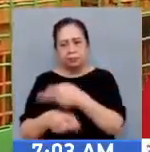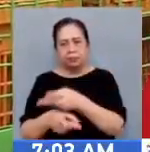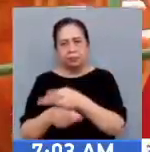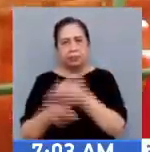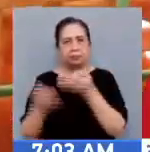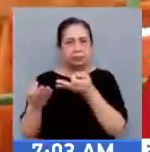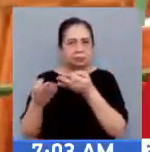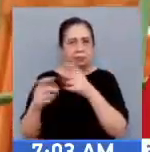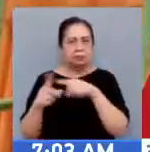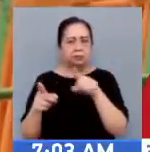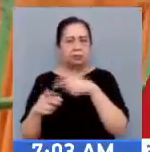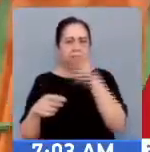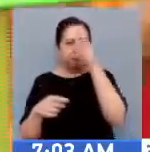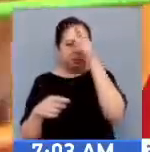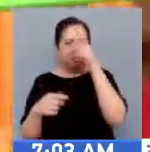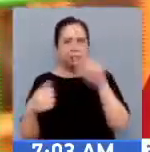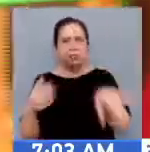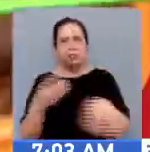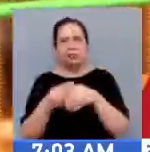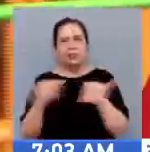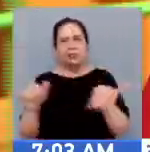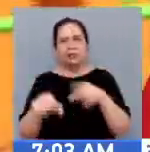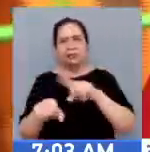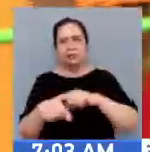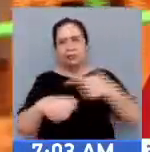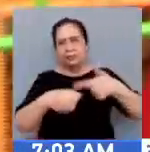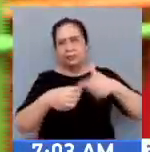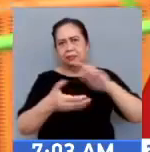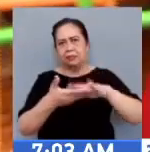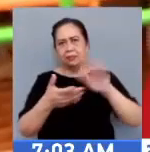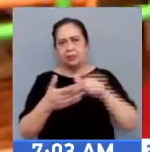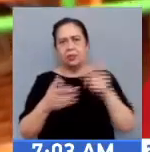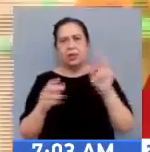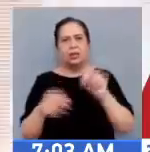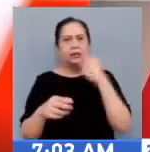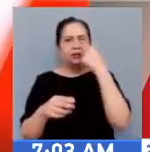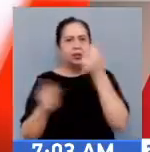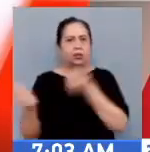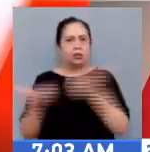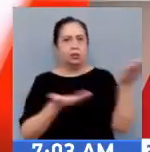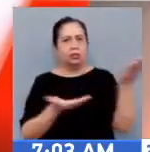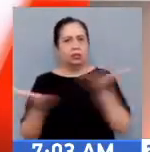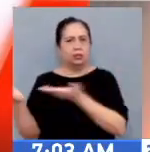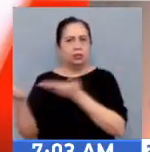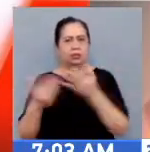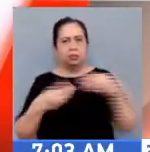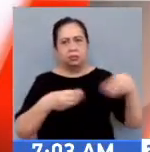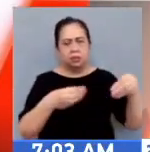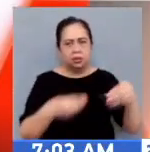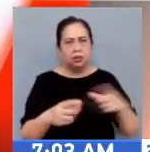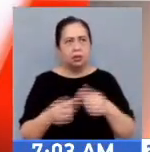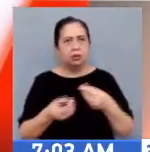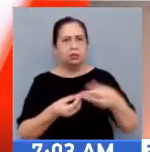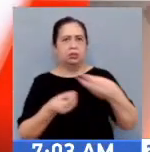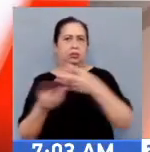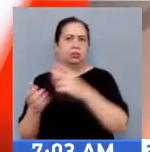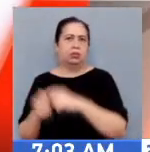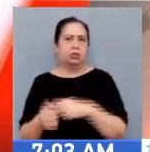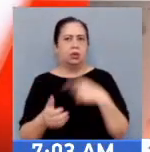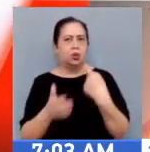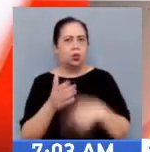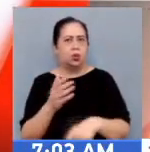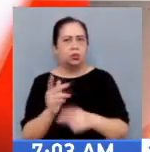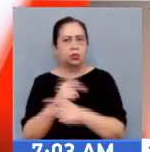ito ng mataas na presyo ng petrolyo na kailangan sa pagbiyahe papuntang pamilihan. Bumalaw ang cost of production at mataas ang